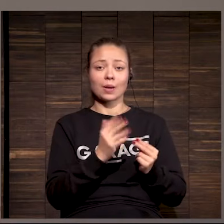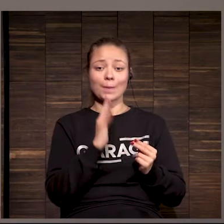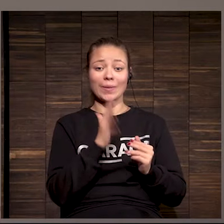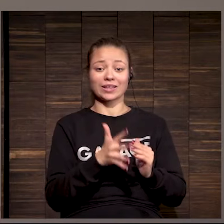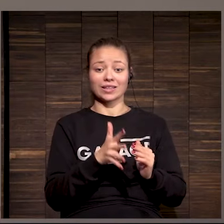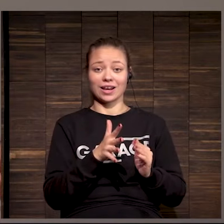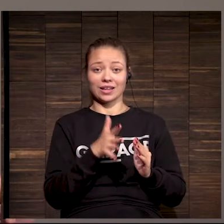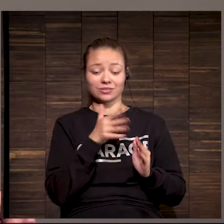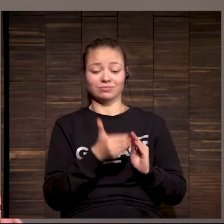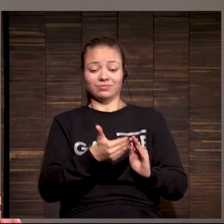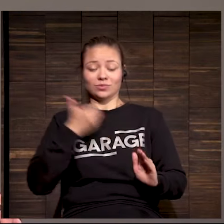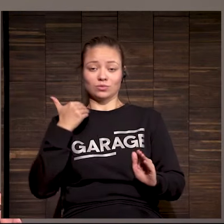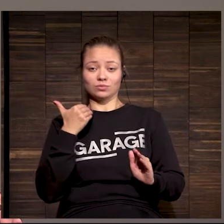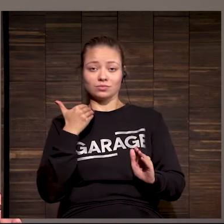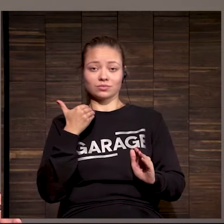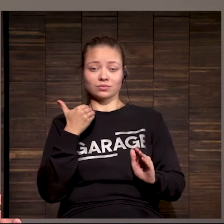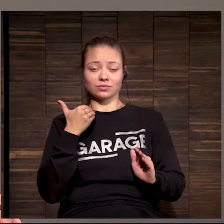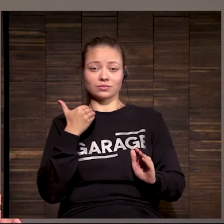лет